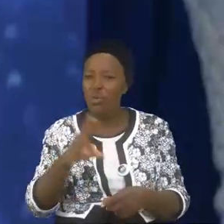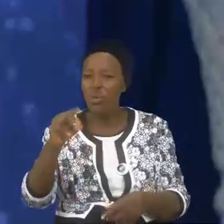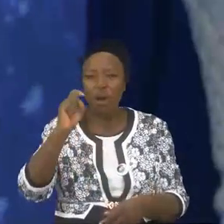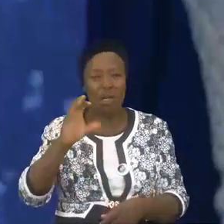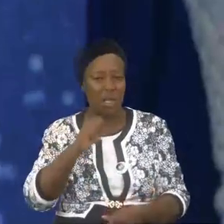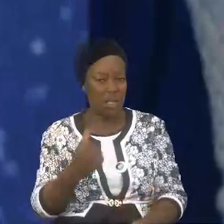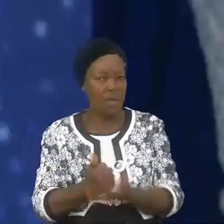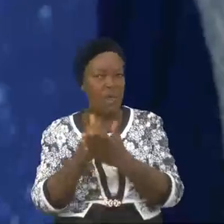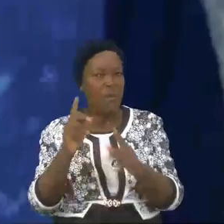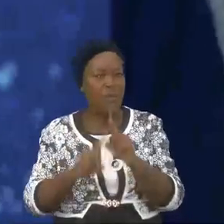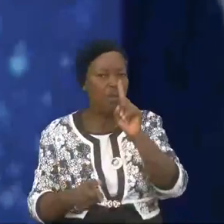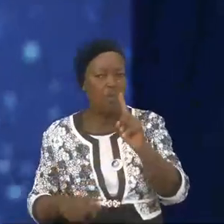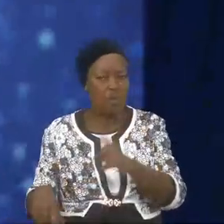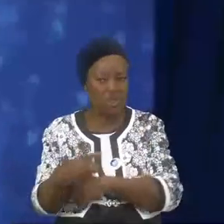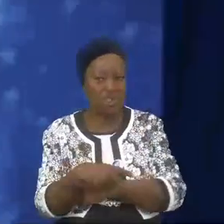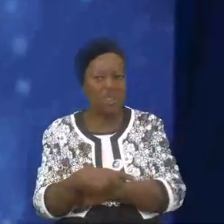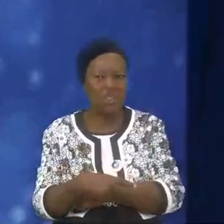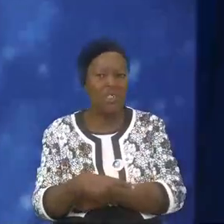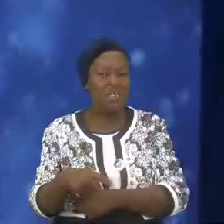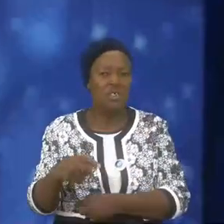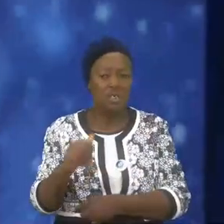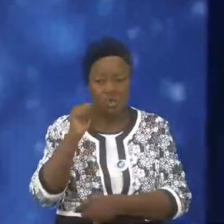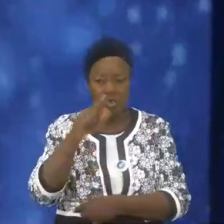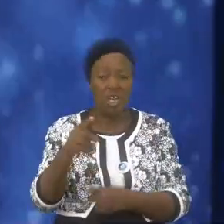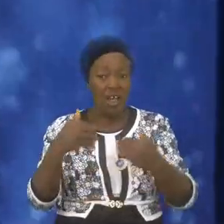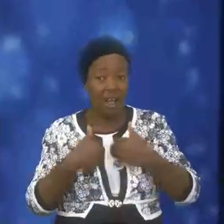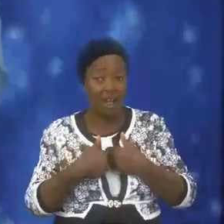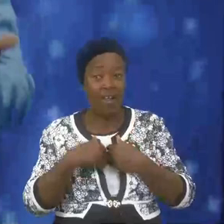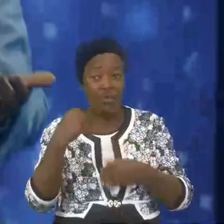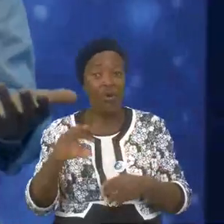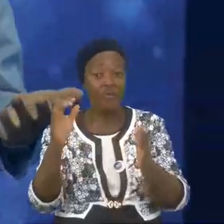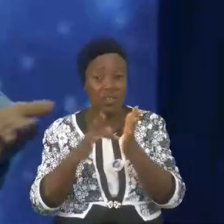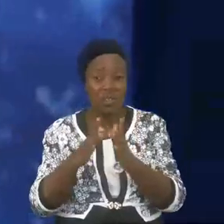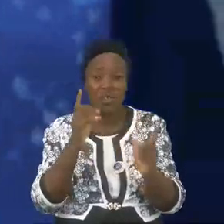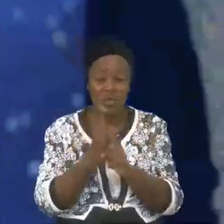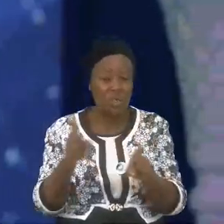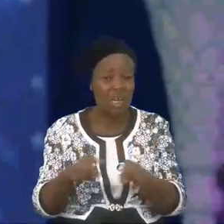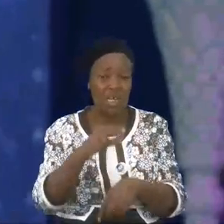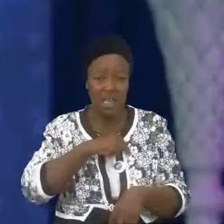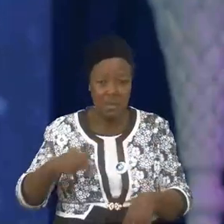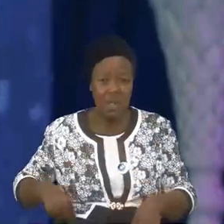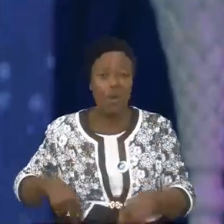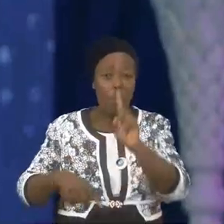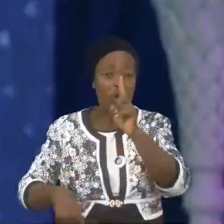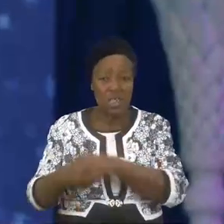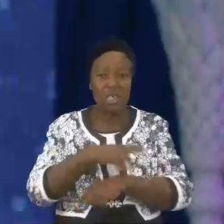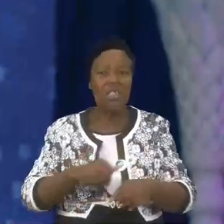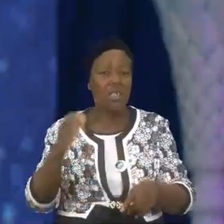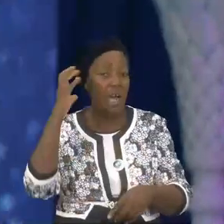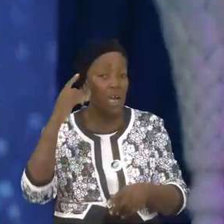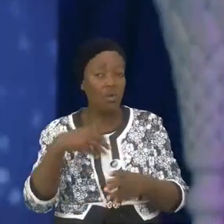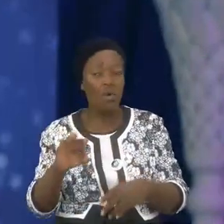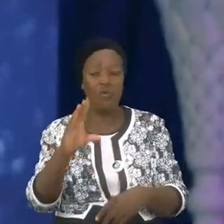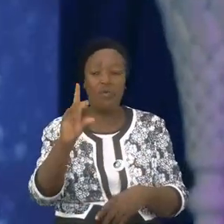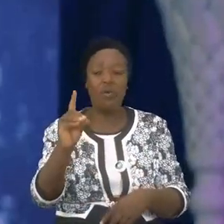jour, elle a entendu de Jésus. Comme de Nebuchadnezzar, un jour, il a entendu de